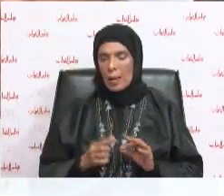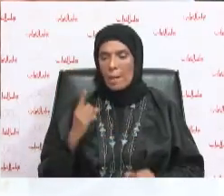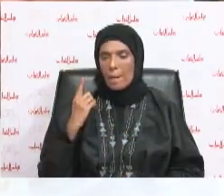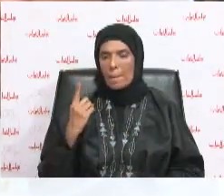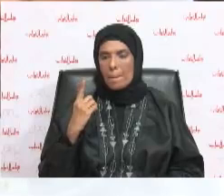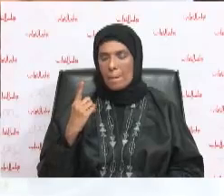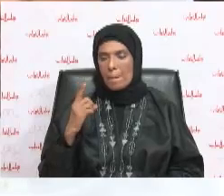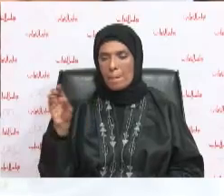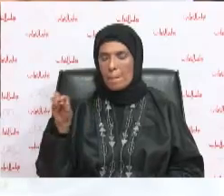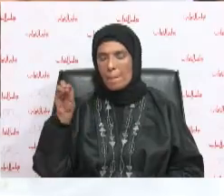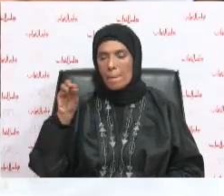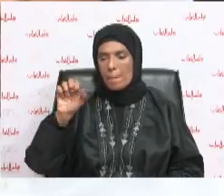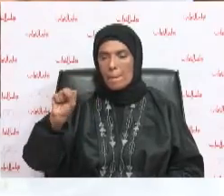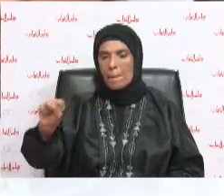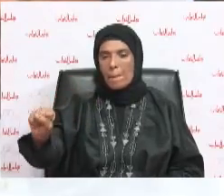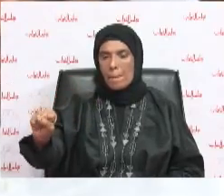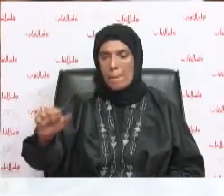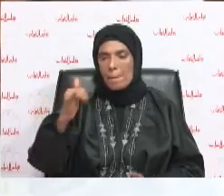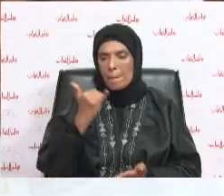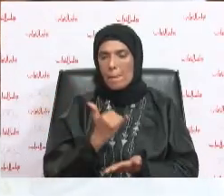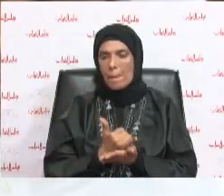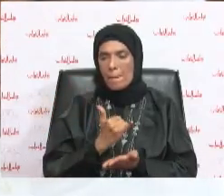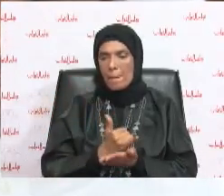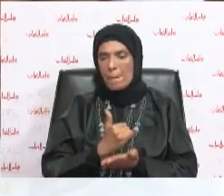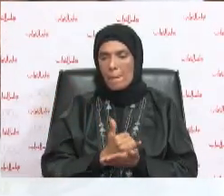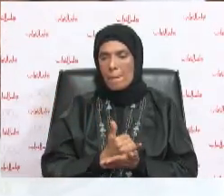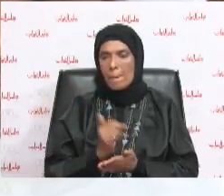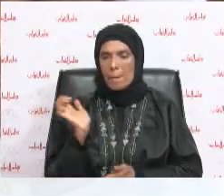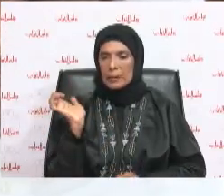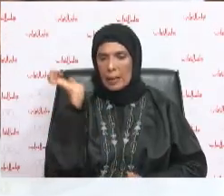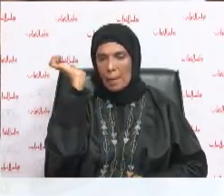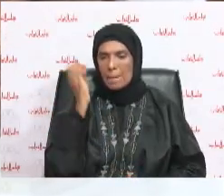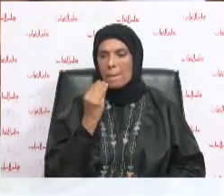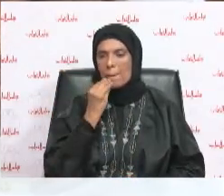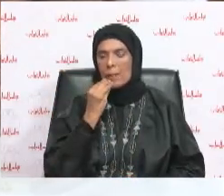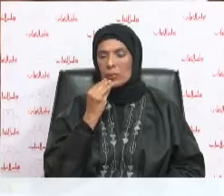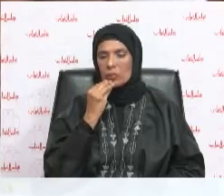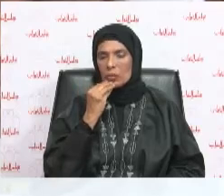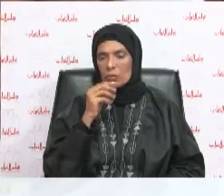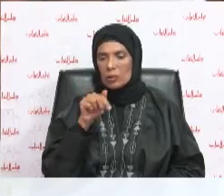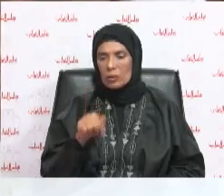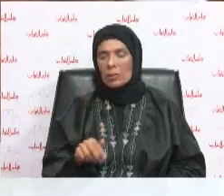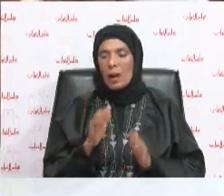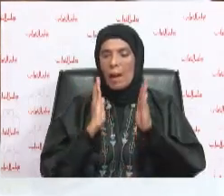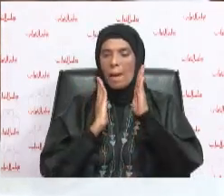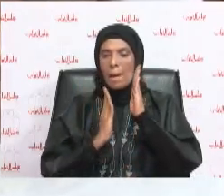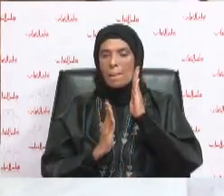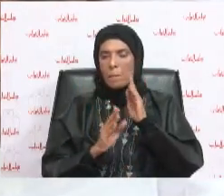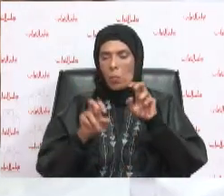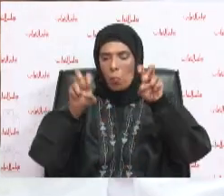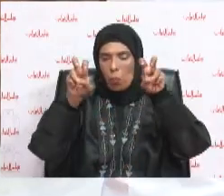أو هيئة معنية مسؤولة عن الأمن الغذائي، فسيبقى هذا الملف